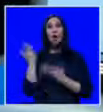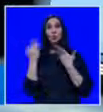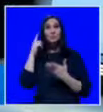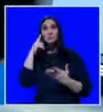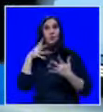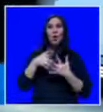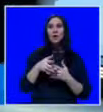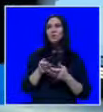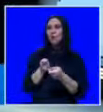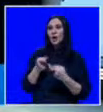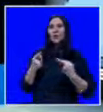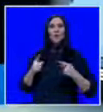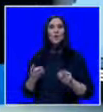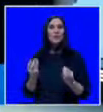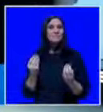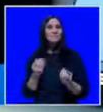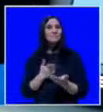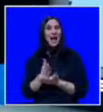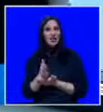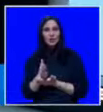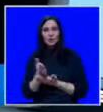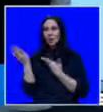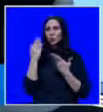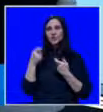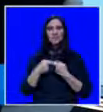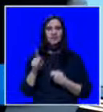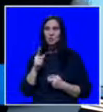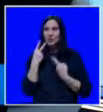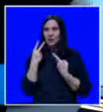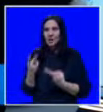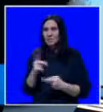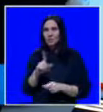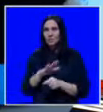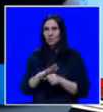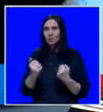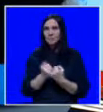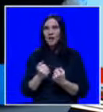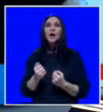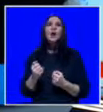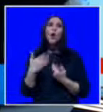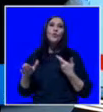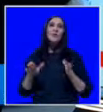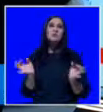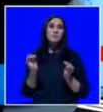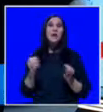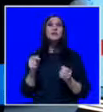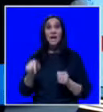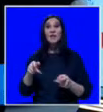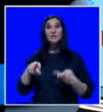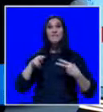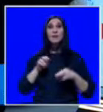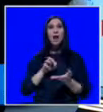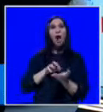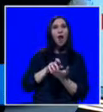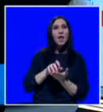го накара с други средства да учи физика. Не може да се вторачваме в незапълнените места в отделни специалности. Но сега да се върна на калинките, понеже това е истинският